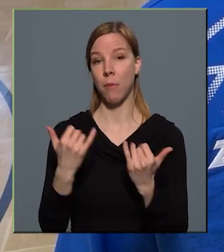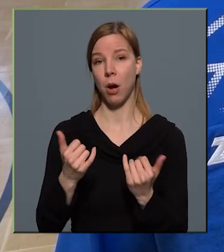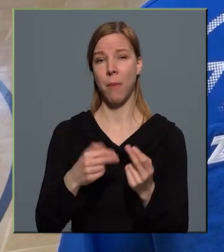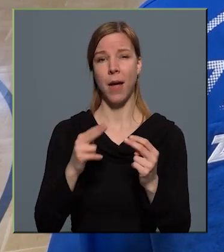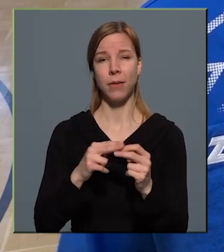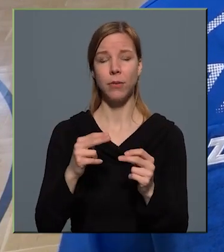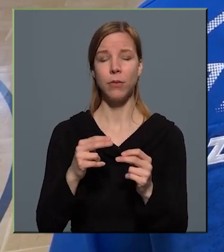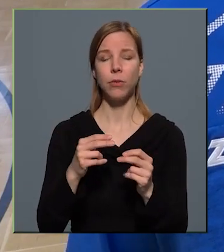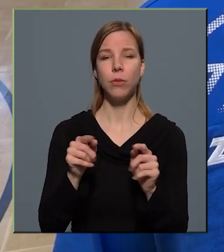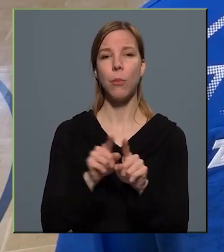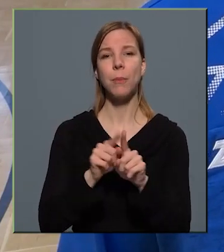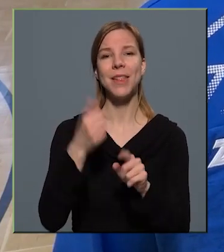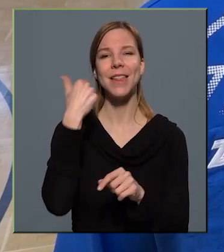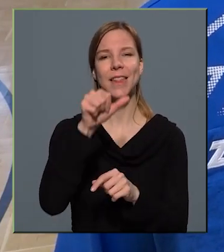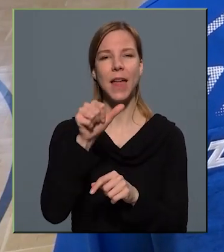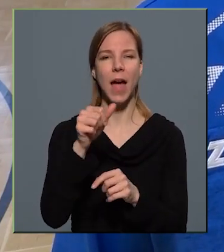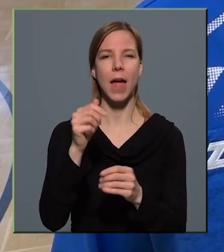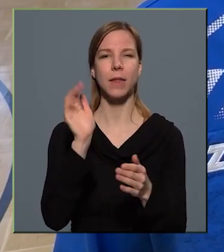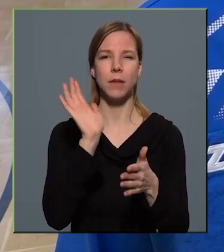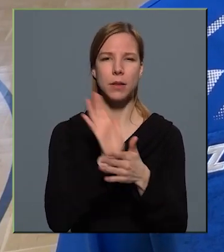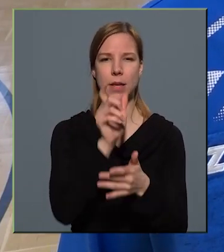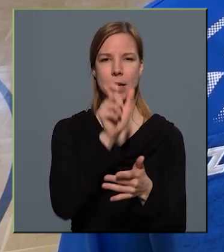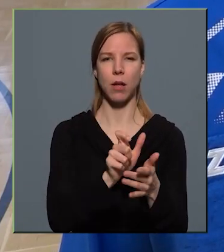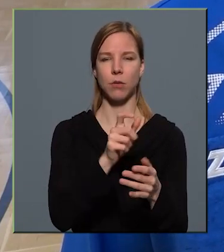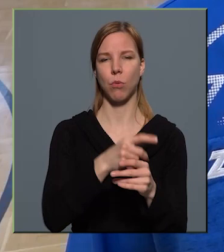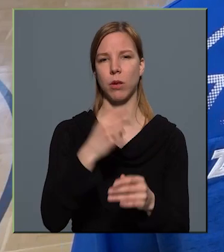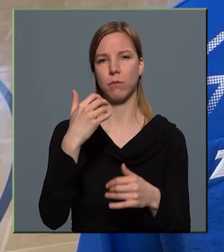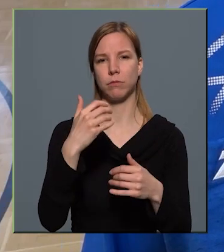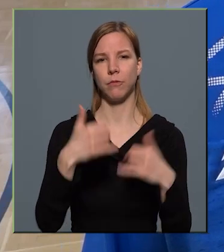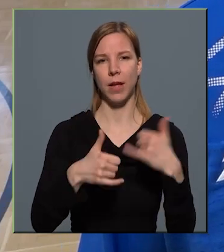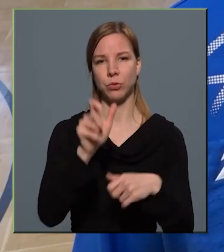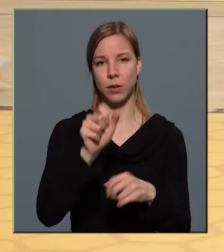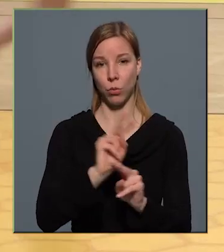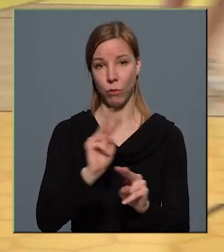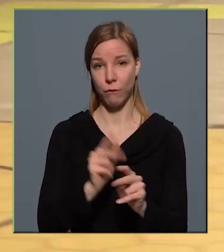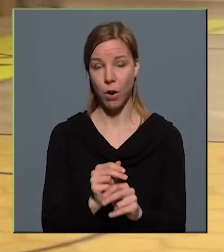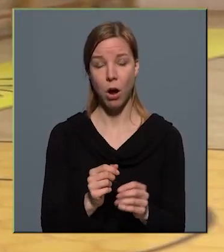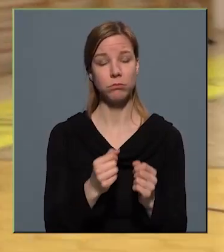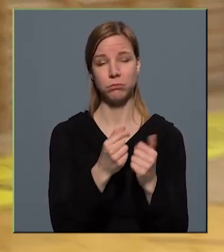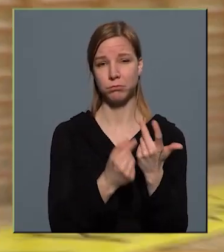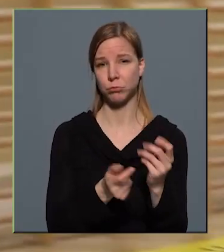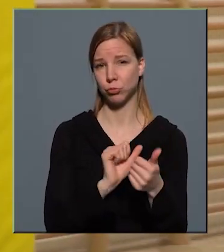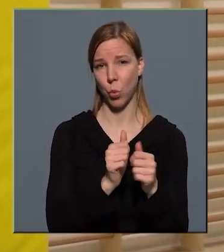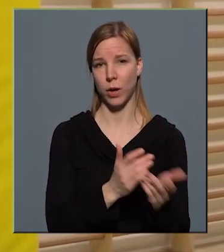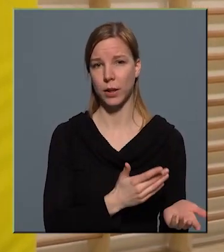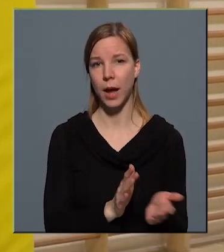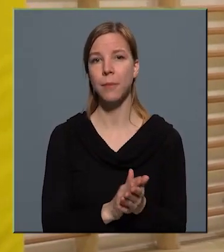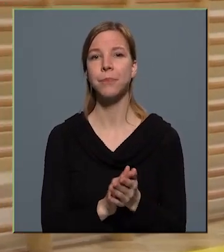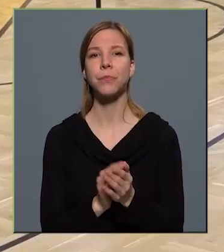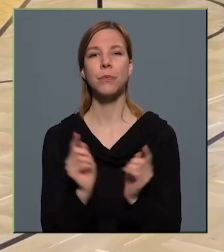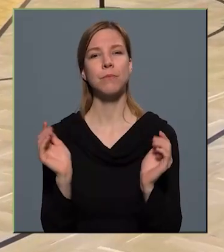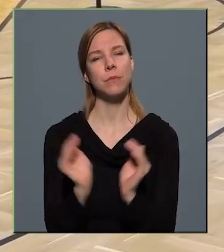van, több sportágban, ahogy felsoroltam a sportágokat, és gyakorlatilag egy nagyon erős kis csapata vagyunk a speciális